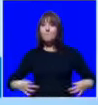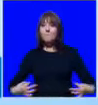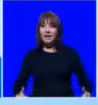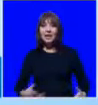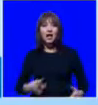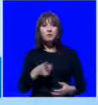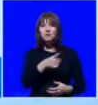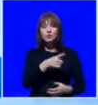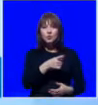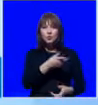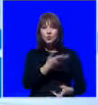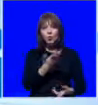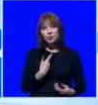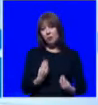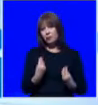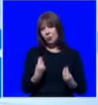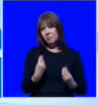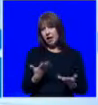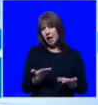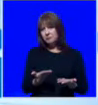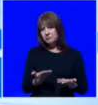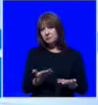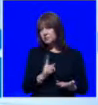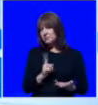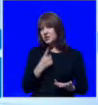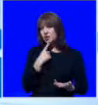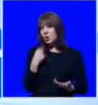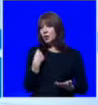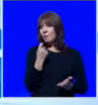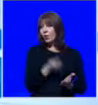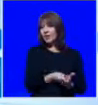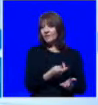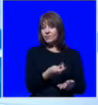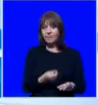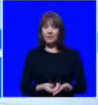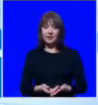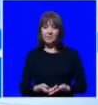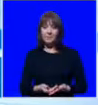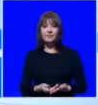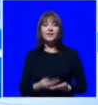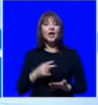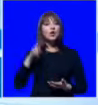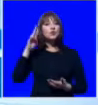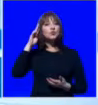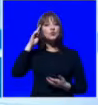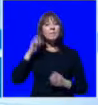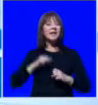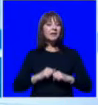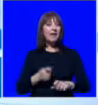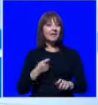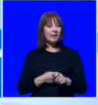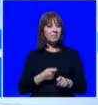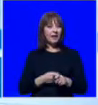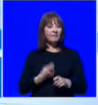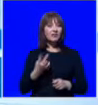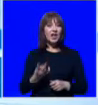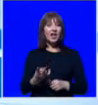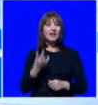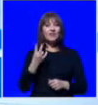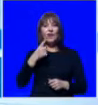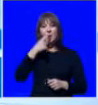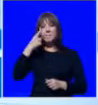материал, няма смисъл да му даш пари. Помня, когато служебния кабинет направи дефиницията, каза, че 2 милиона и 800 хиляди